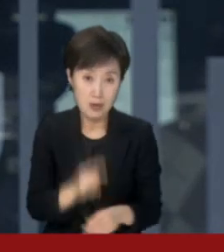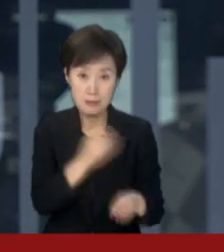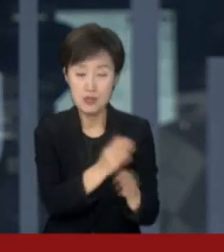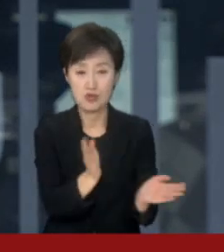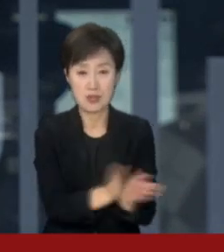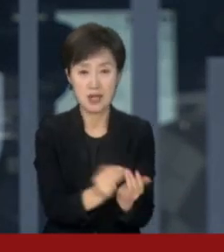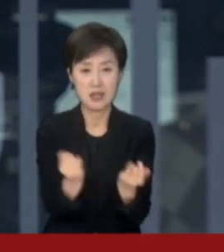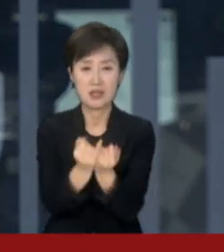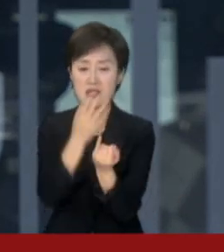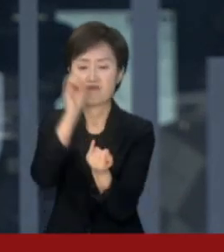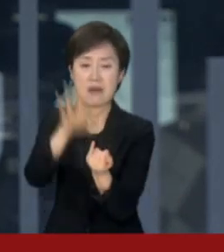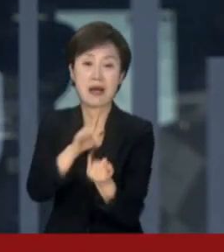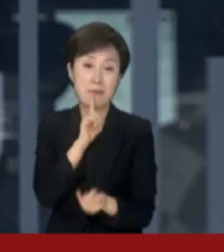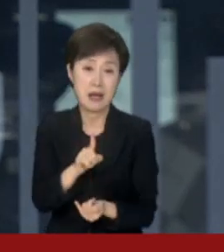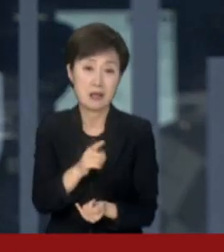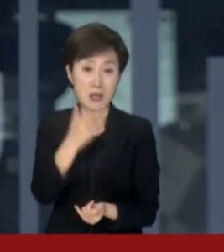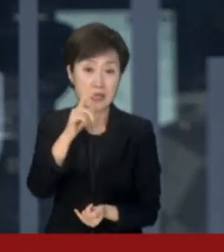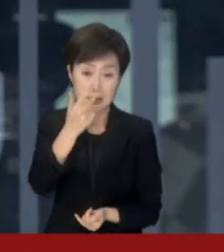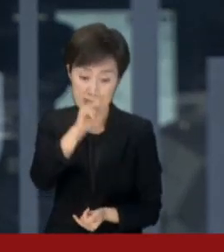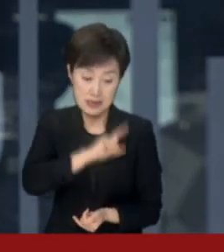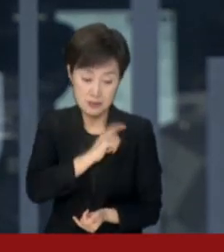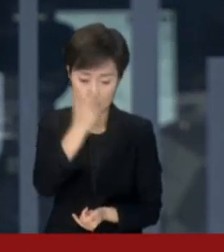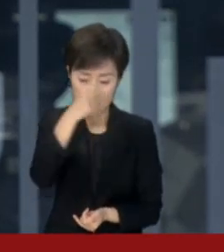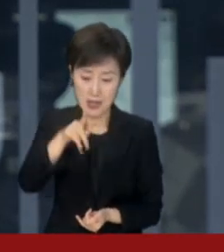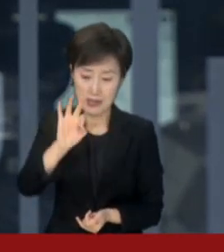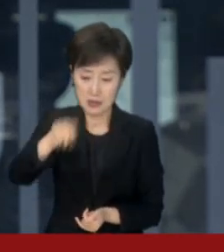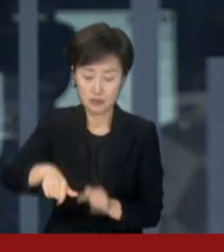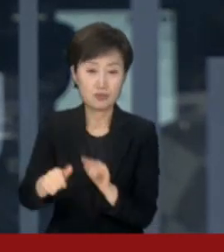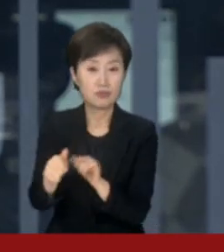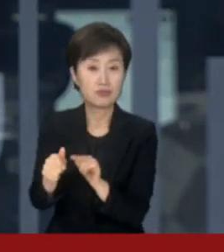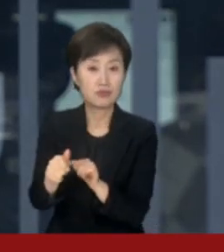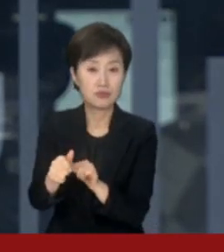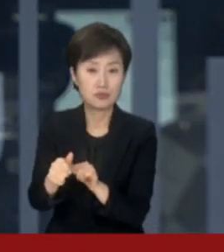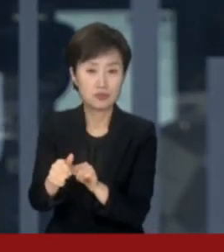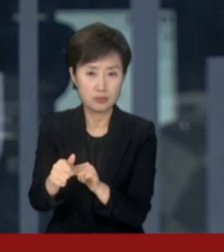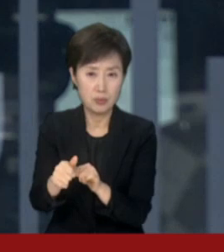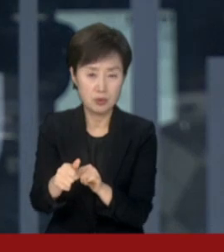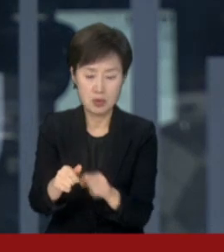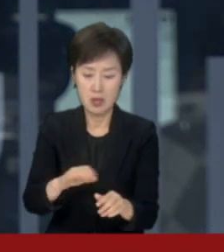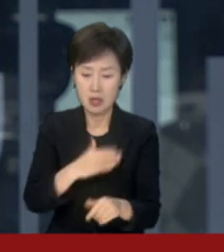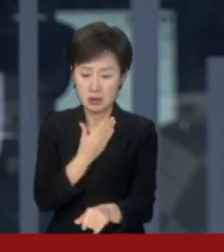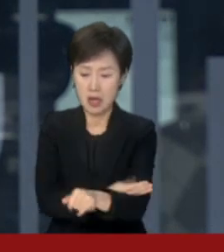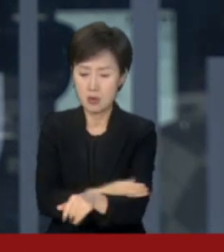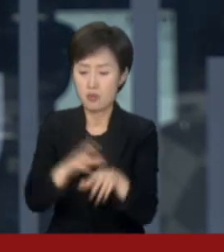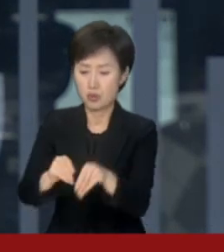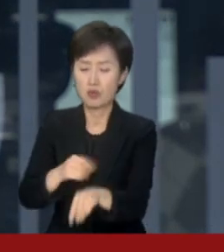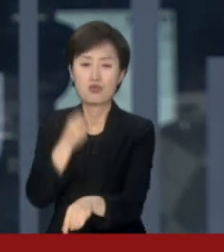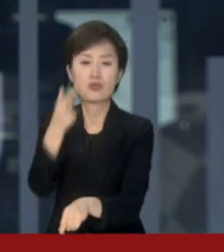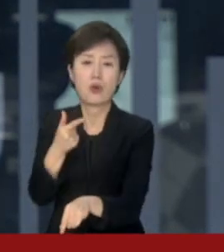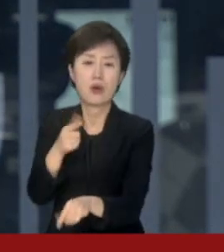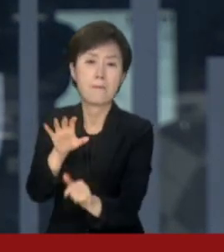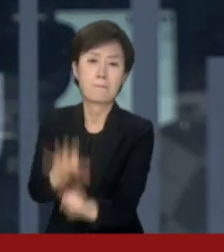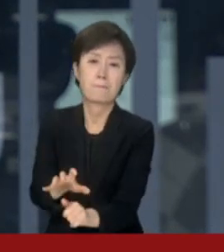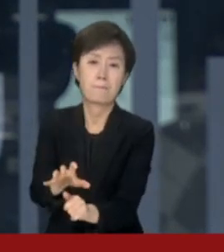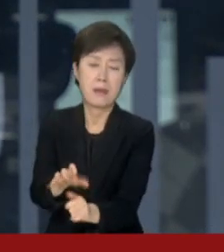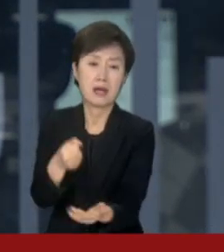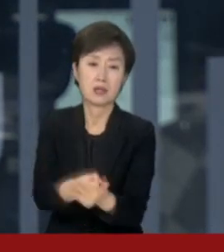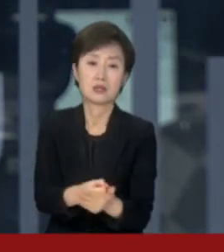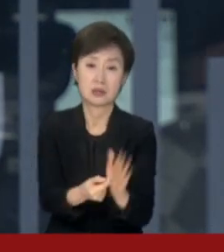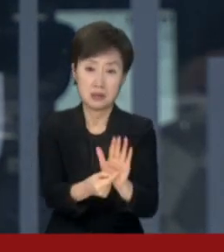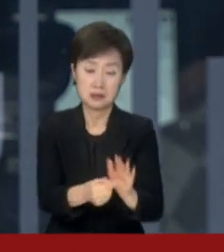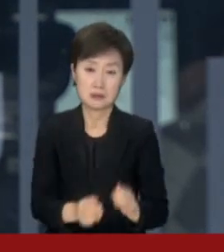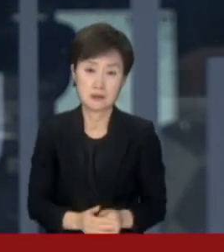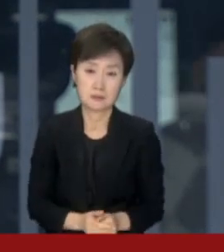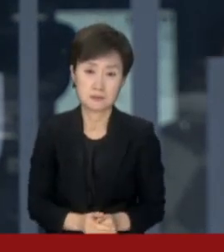민주당이 여성 비하 발언으로 논란을 일으킨 최강욱 전 의원에 대해서 당원권 6개월 정지 징계를 내렸다는